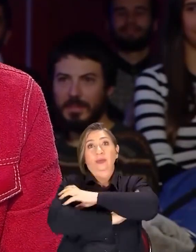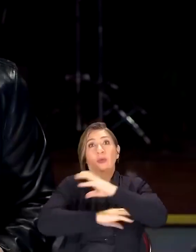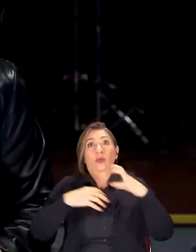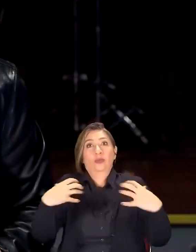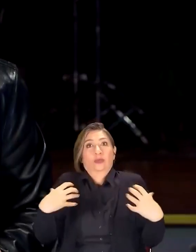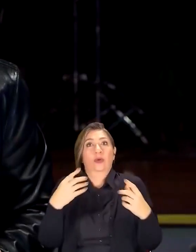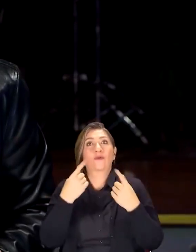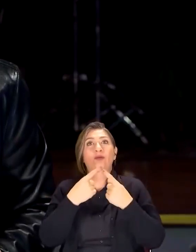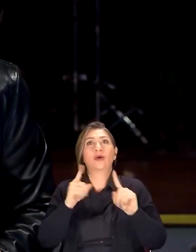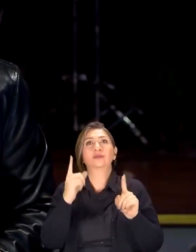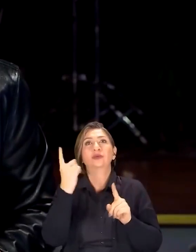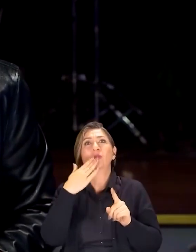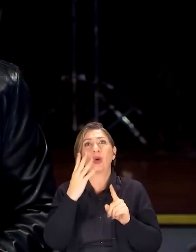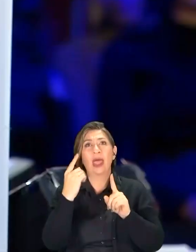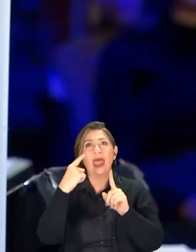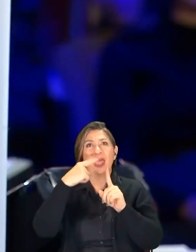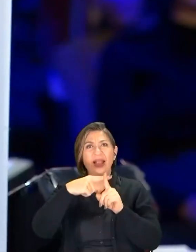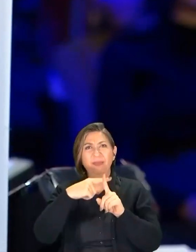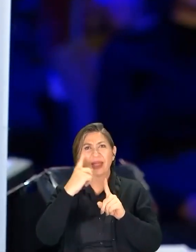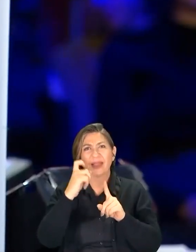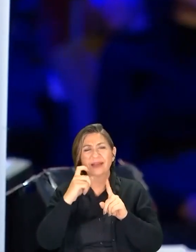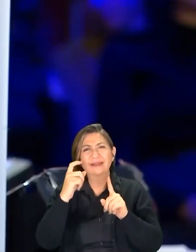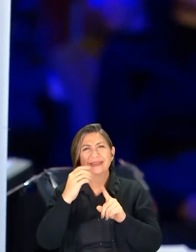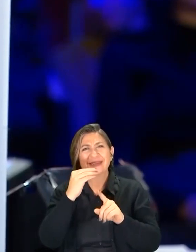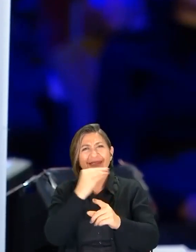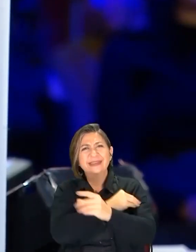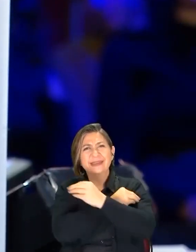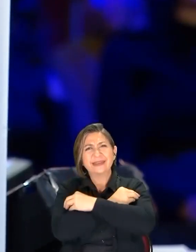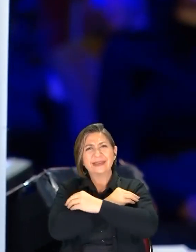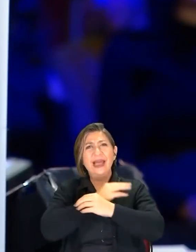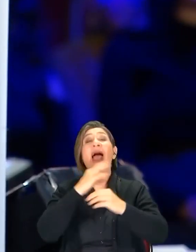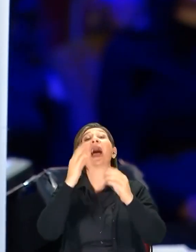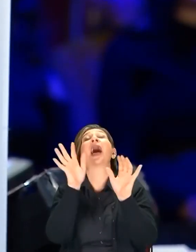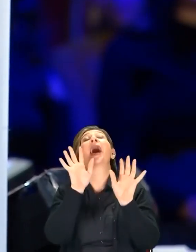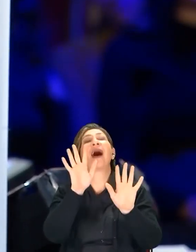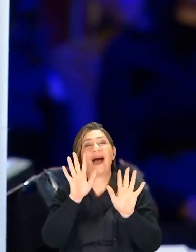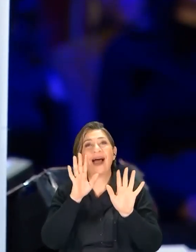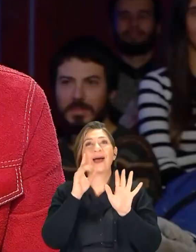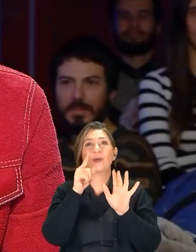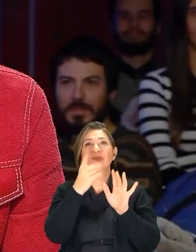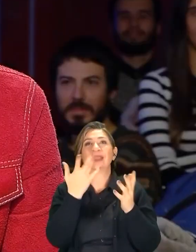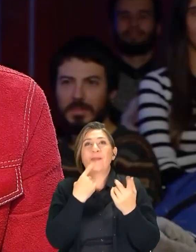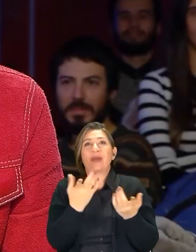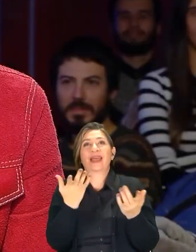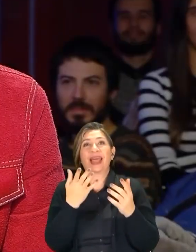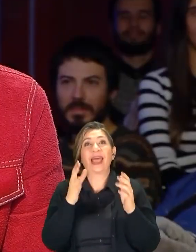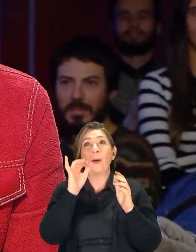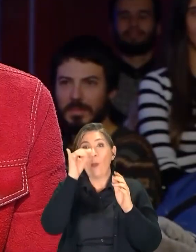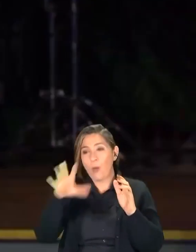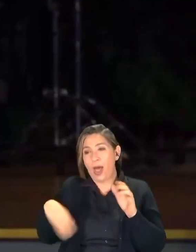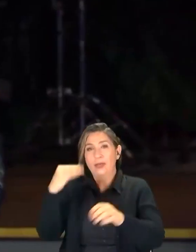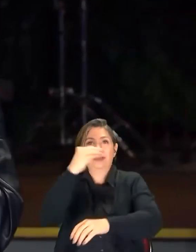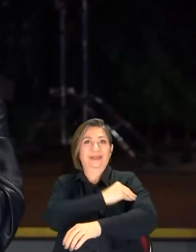acayiplik yok mu bir ekletme bir şey yaptırıyor Mus ekletme filan değil mi orada Hani bazen Mesela kalç ya kalçalarından